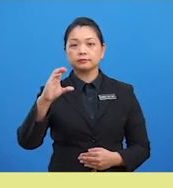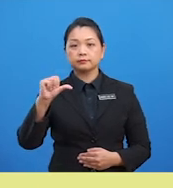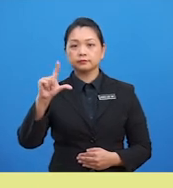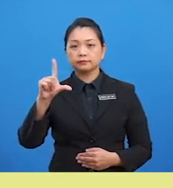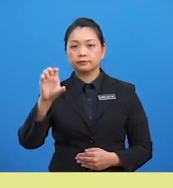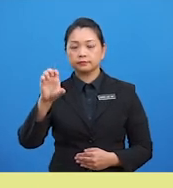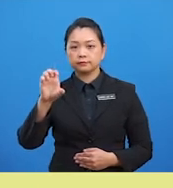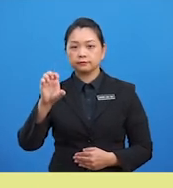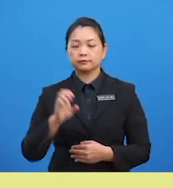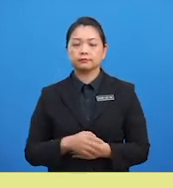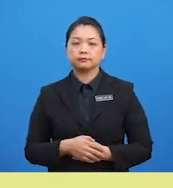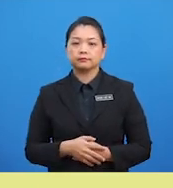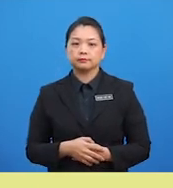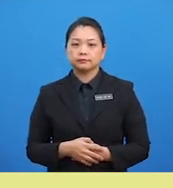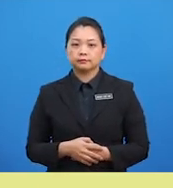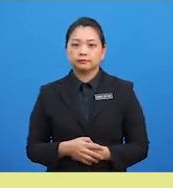scale.